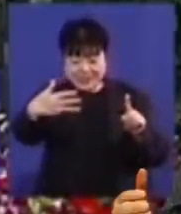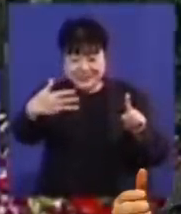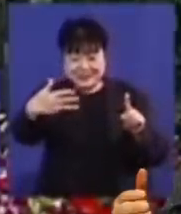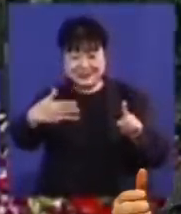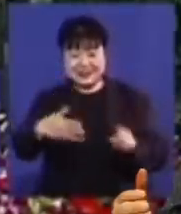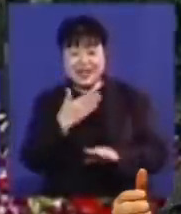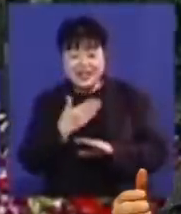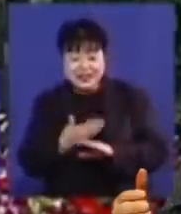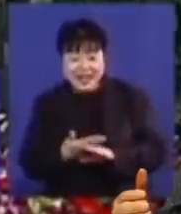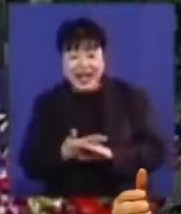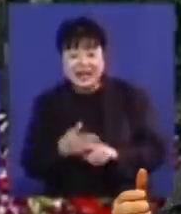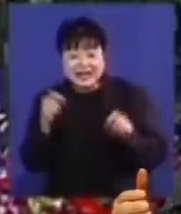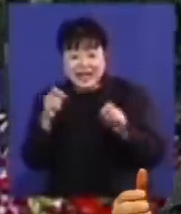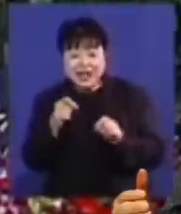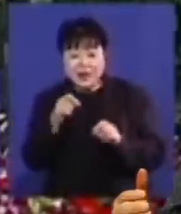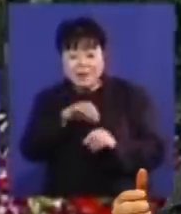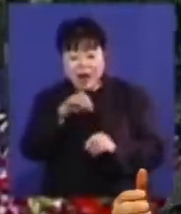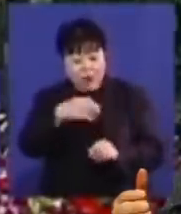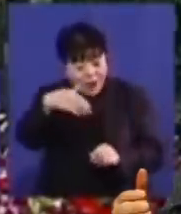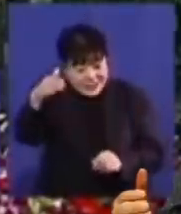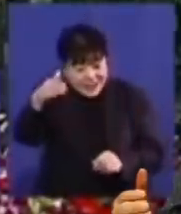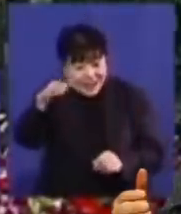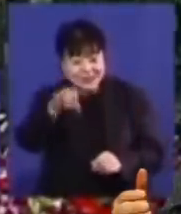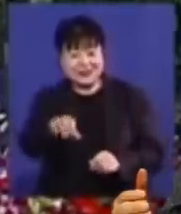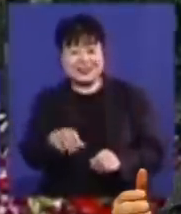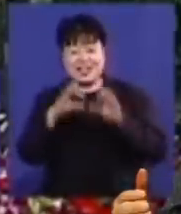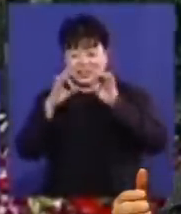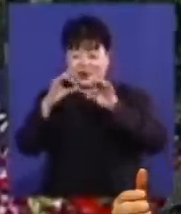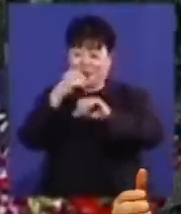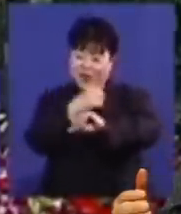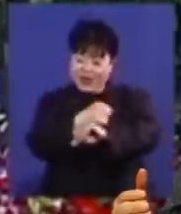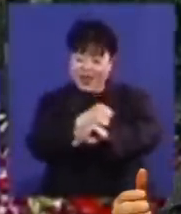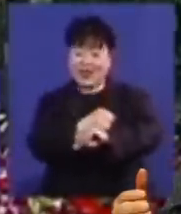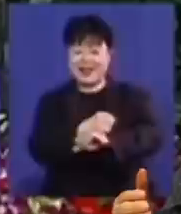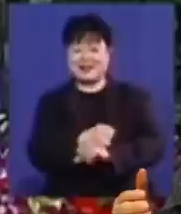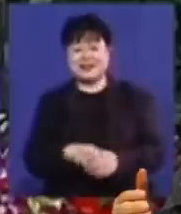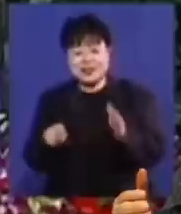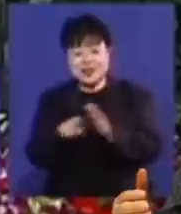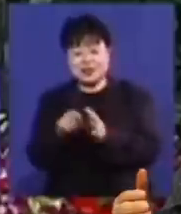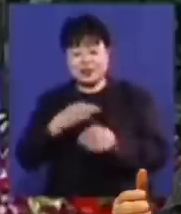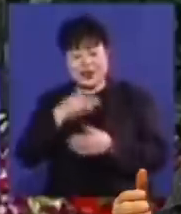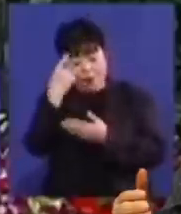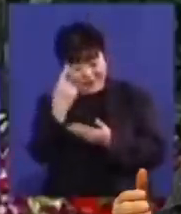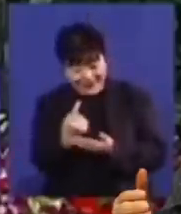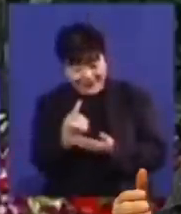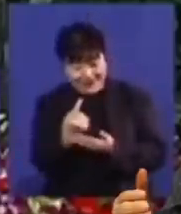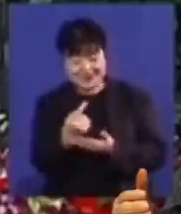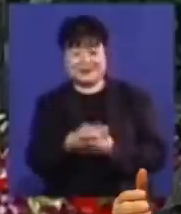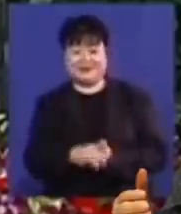우리가 다른 가까운 마을로 가자 그게 시도 전도하리니 내가 이를 위하여 왔노라 하시고